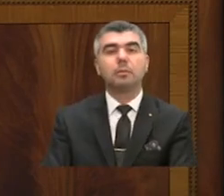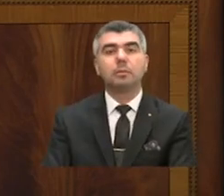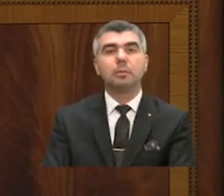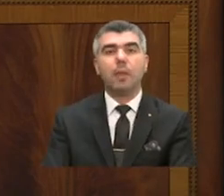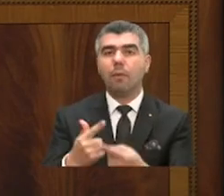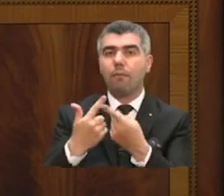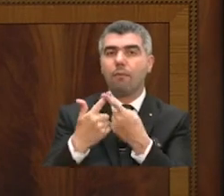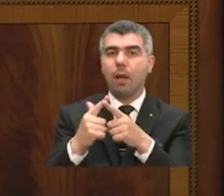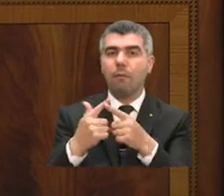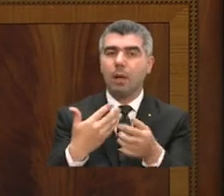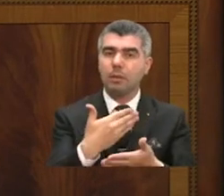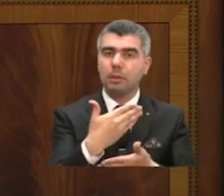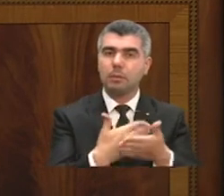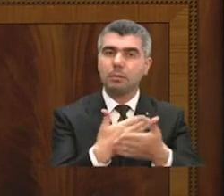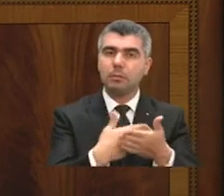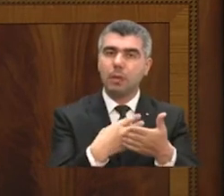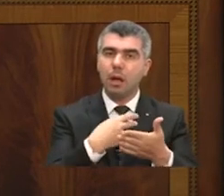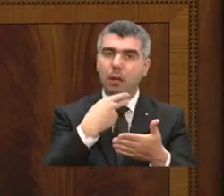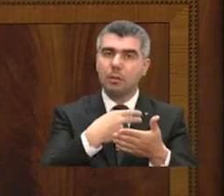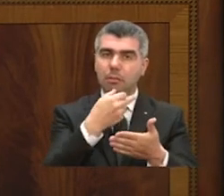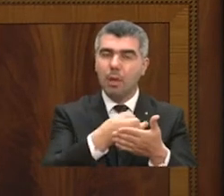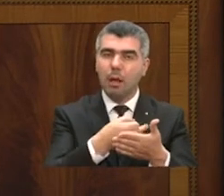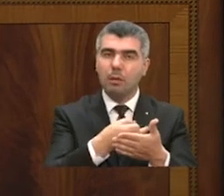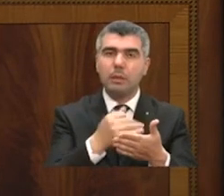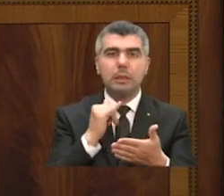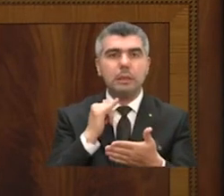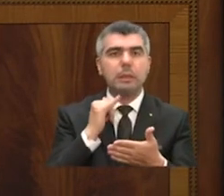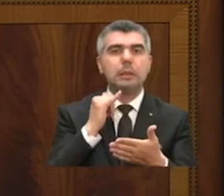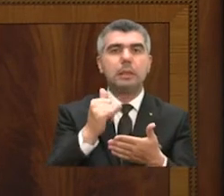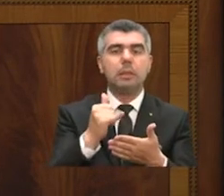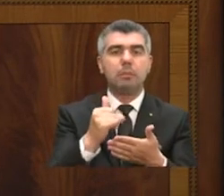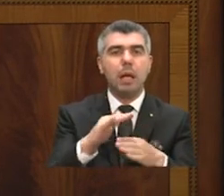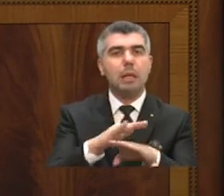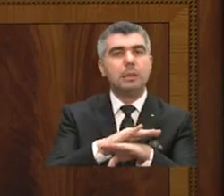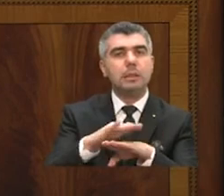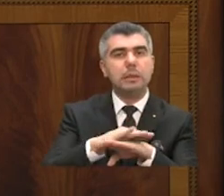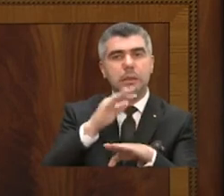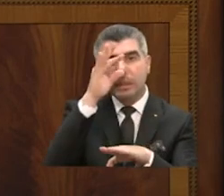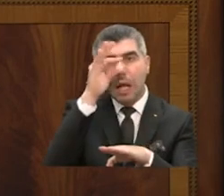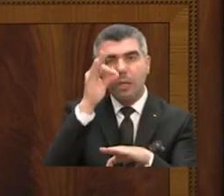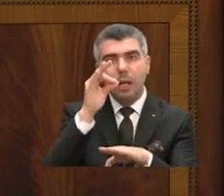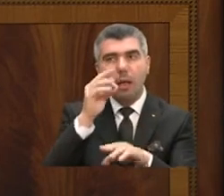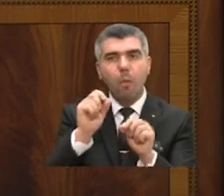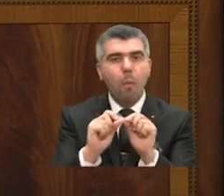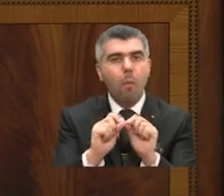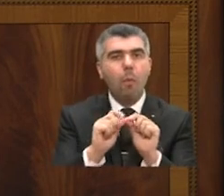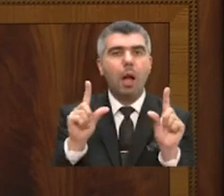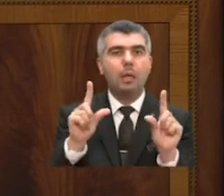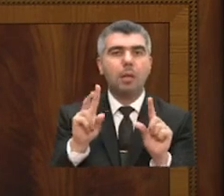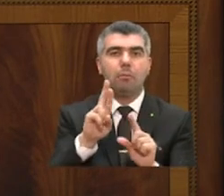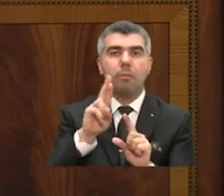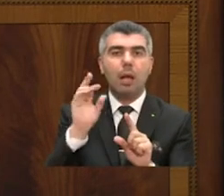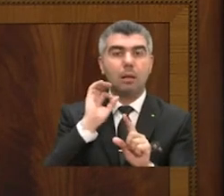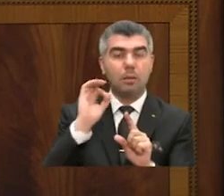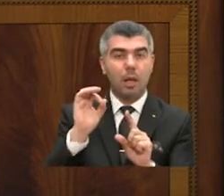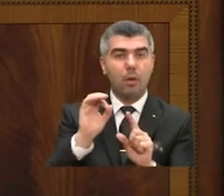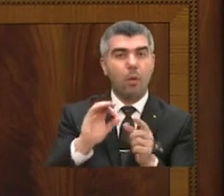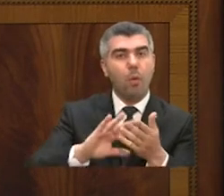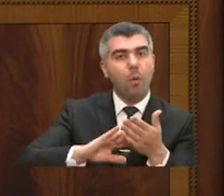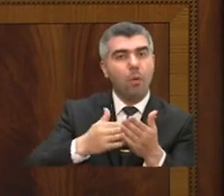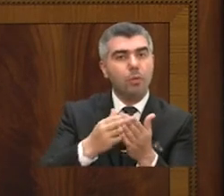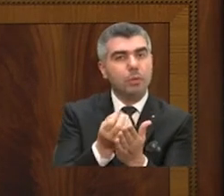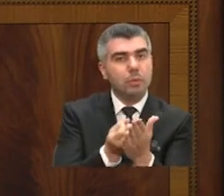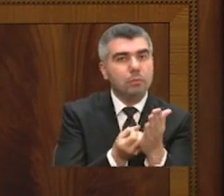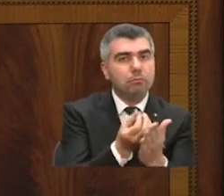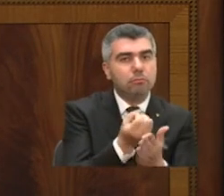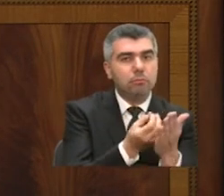الخطب والمناسبات عن إرادة سياسية ملكية حقيقية تعكس عناية جلالته الخاصة